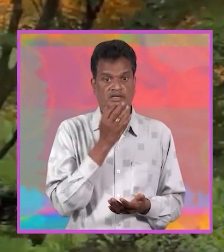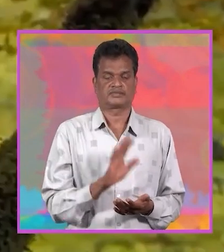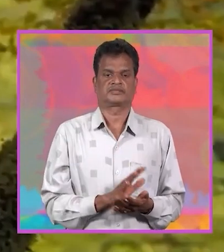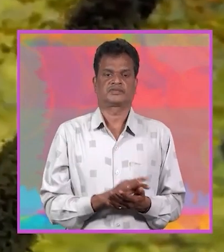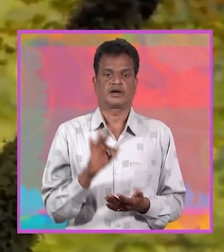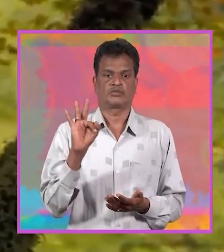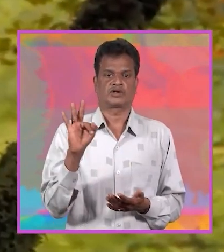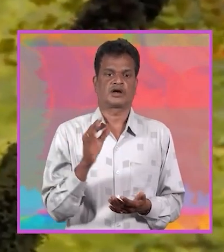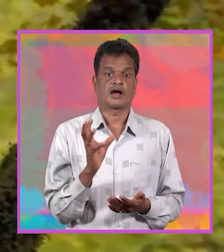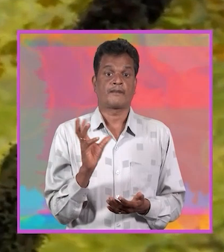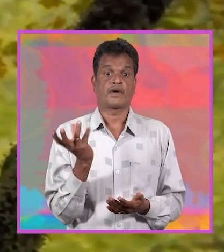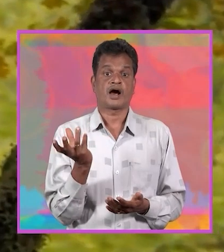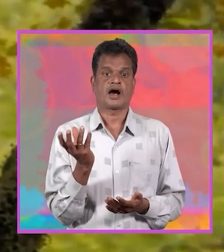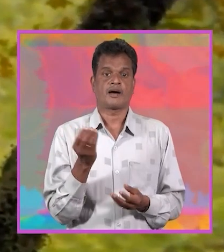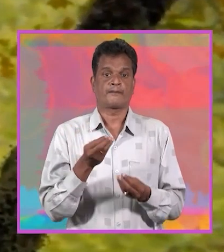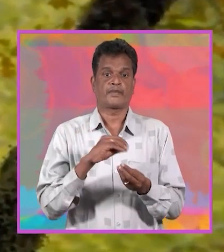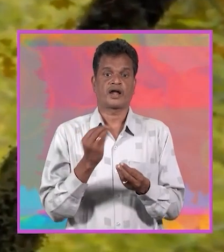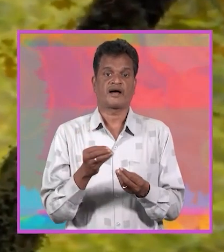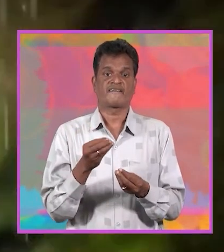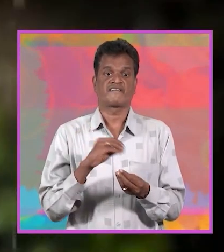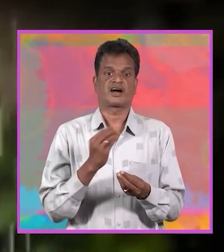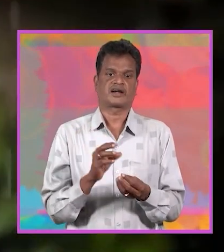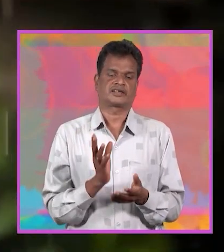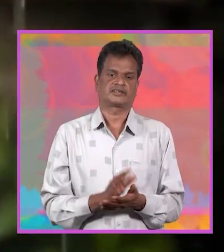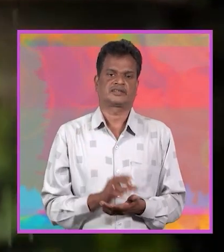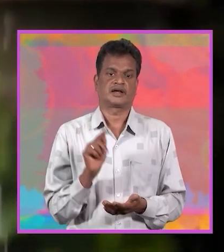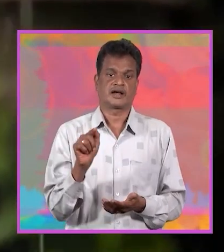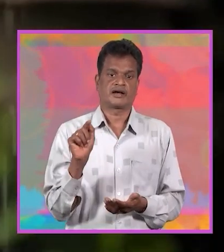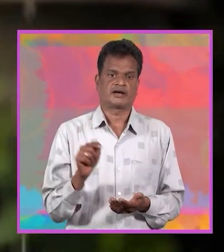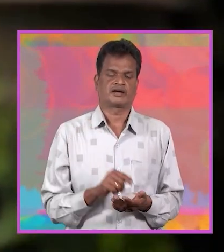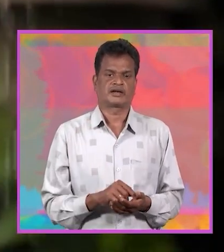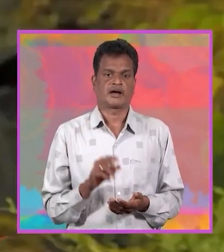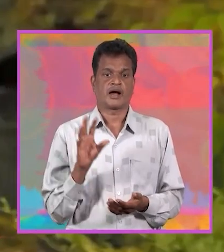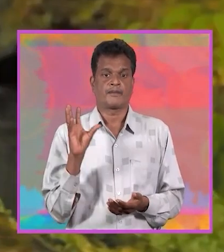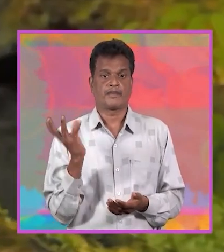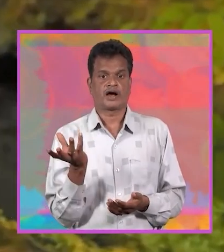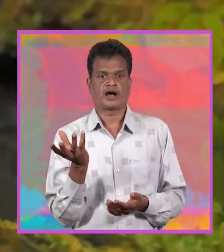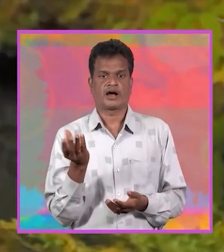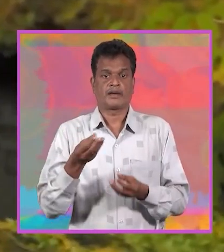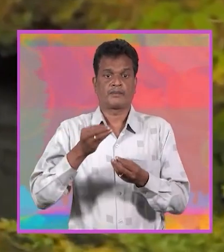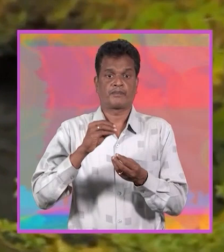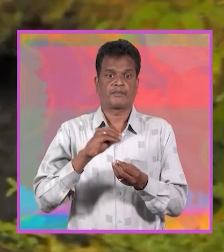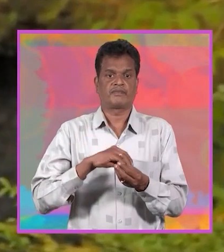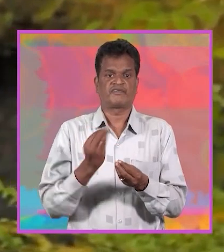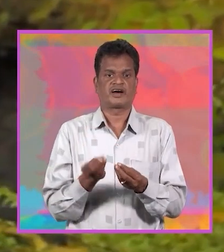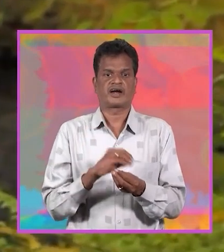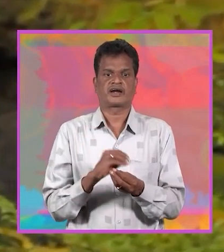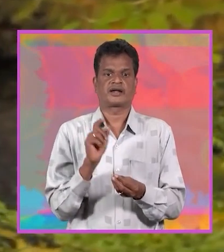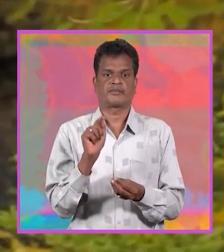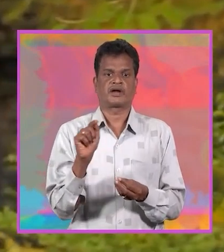முக்கனின் சொல்லும் மா பலா வாழை. இந்த மா பலா வாழையை முக்கனி நம்ம